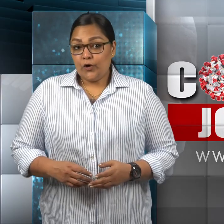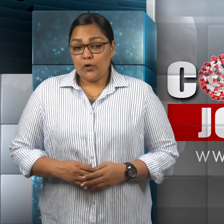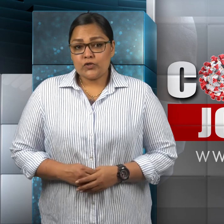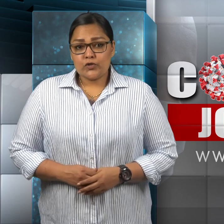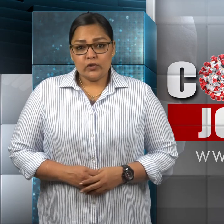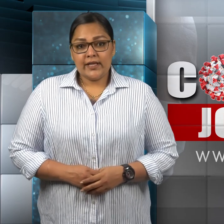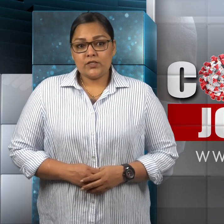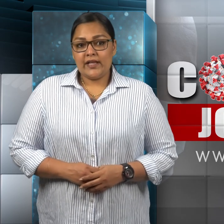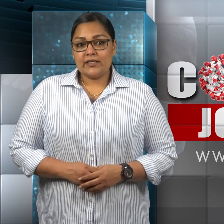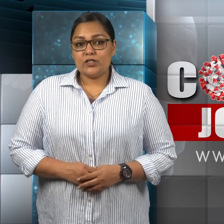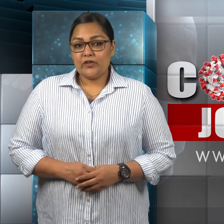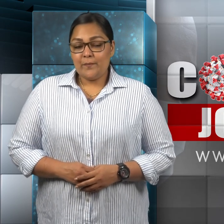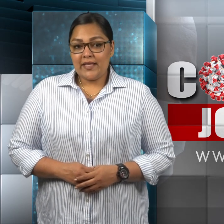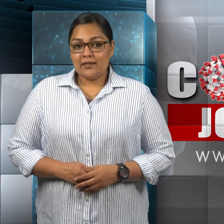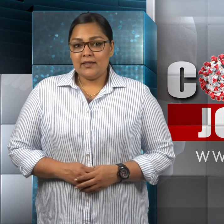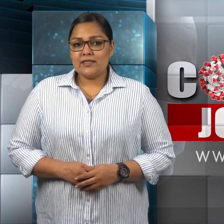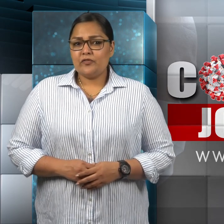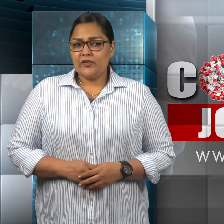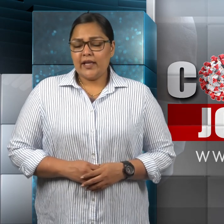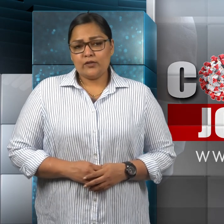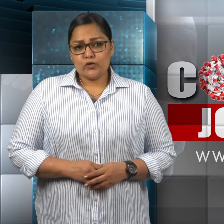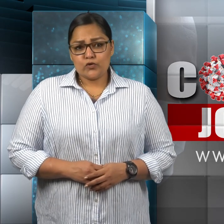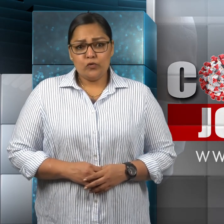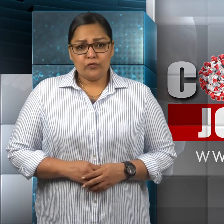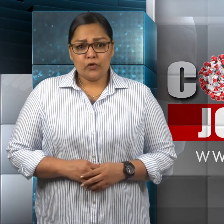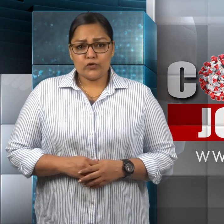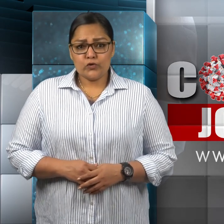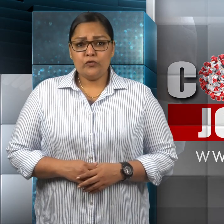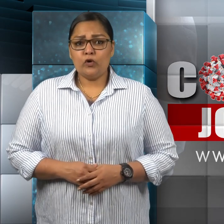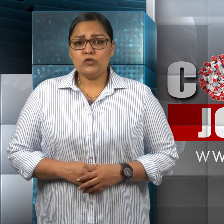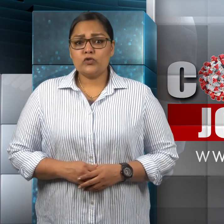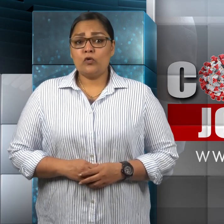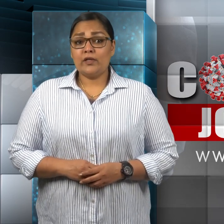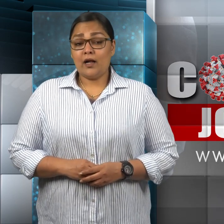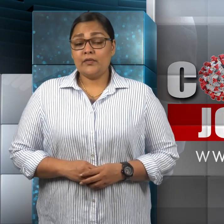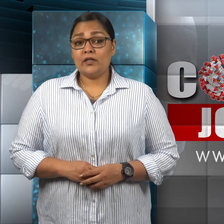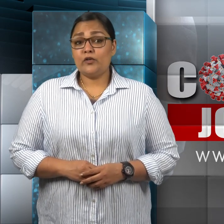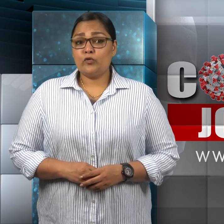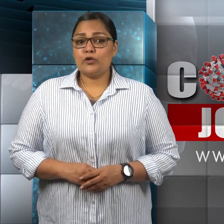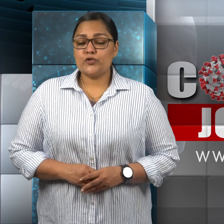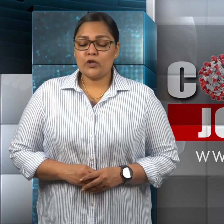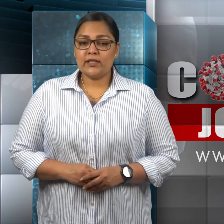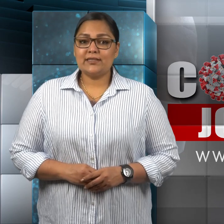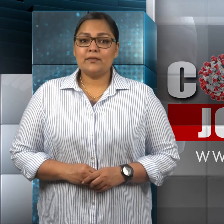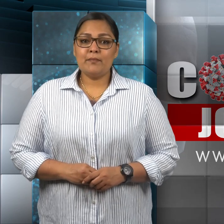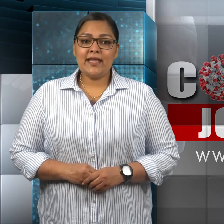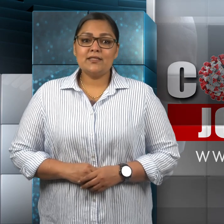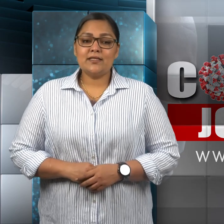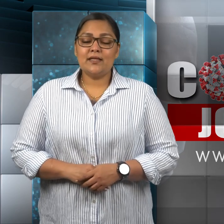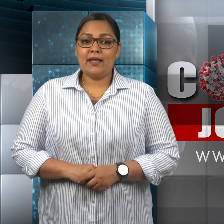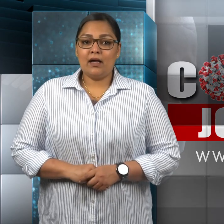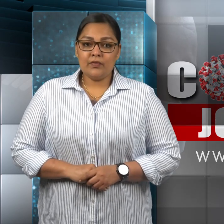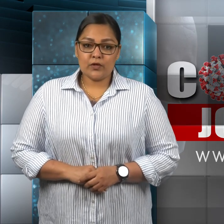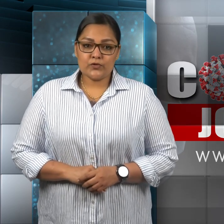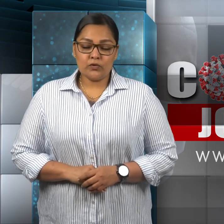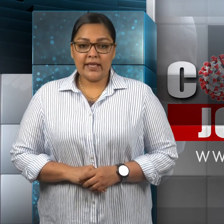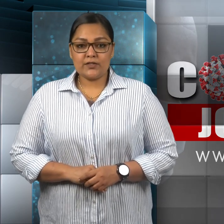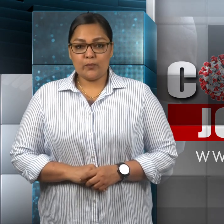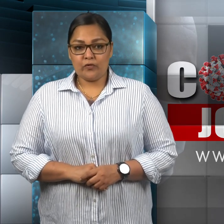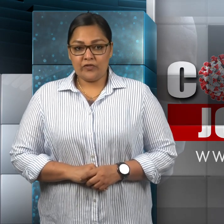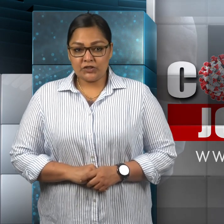Om de druk op onze gezondheidswerkers te verminderen is er via het SU4SU-fonds onder andere ervoor gezorgd dat medici en